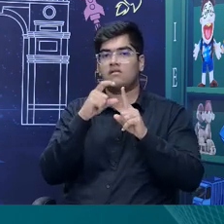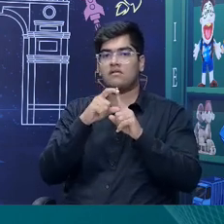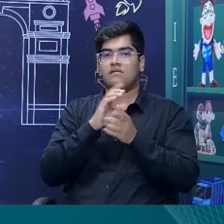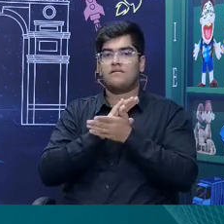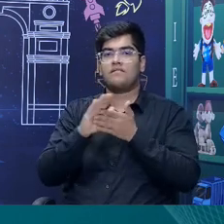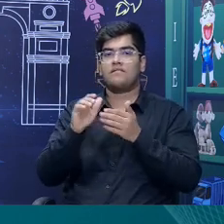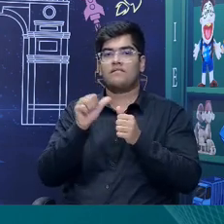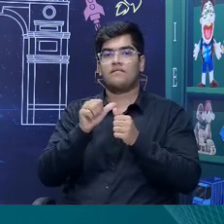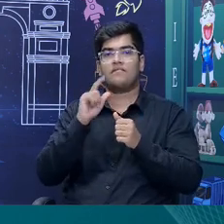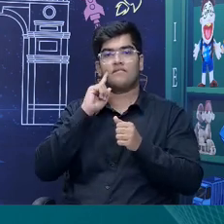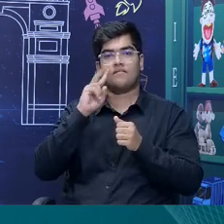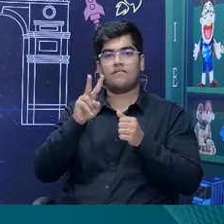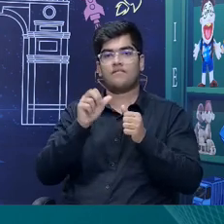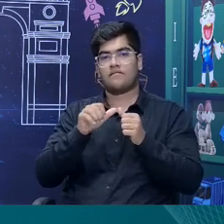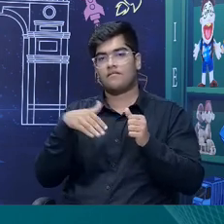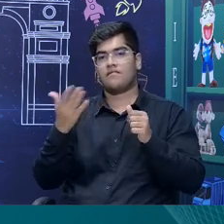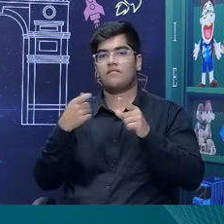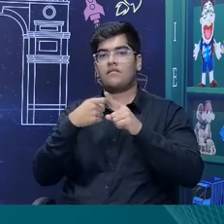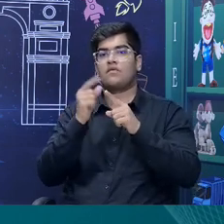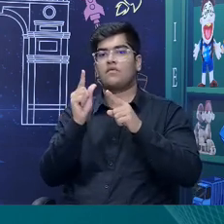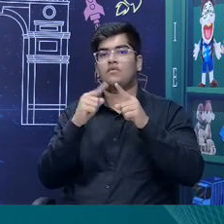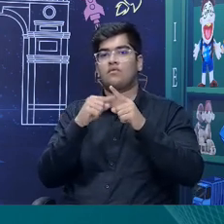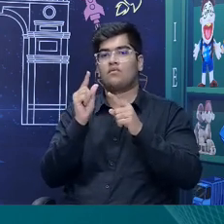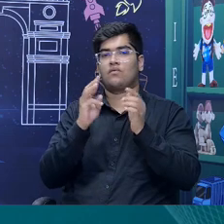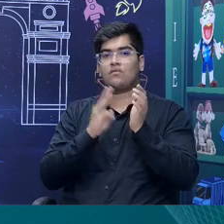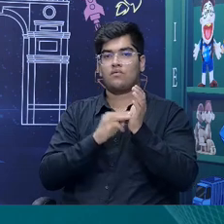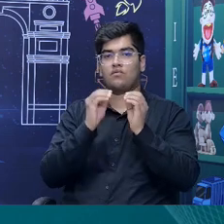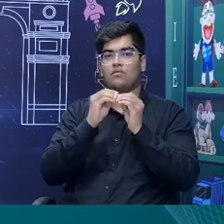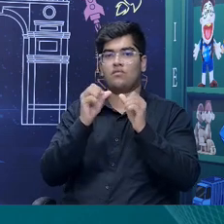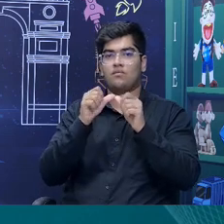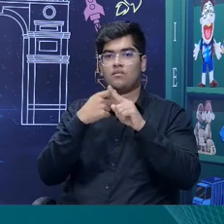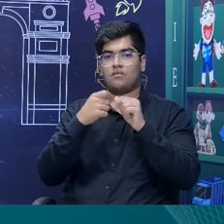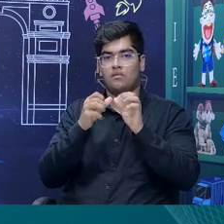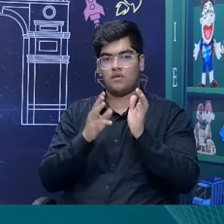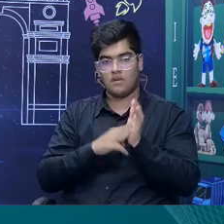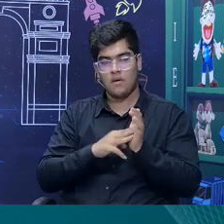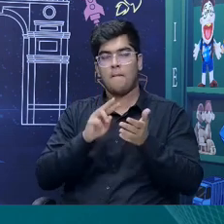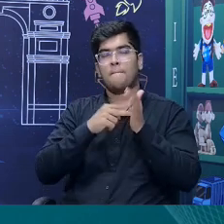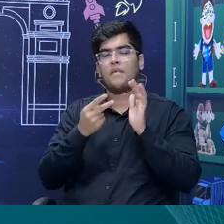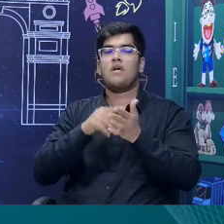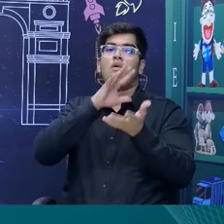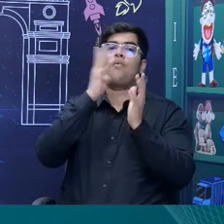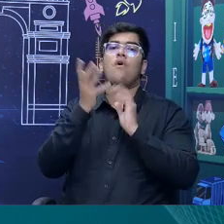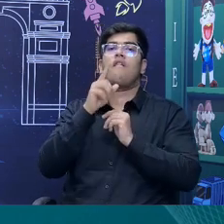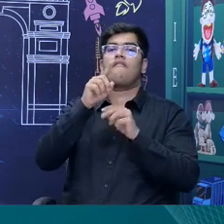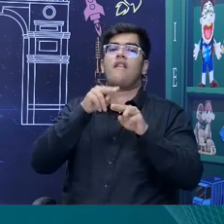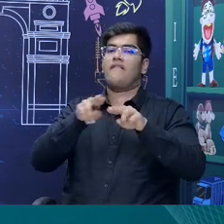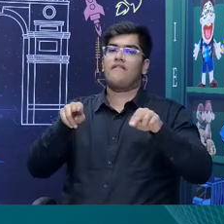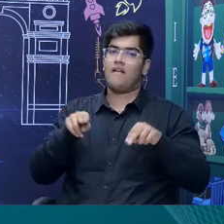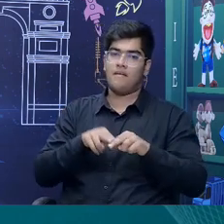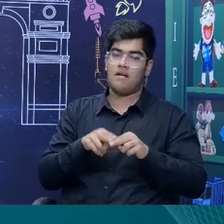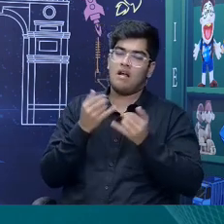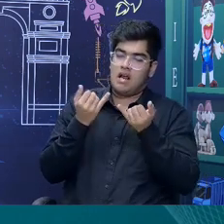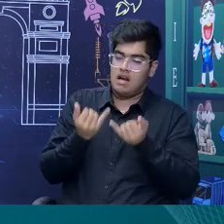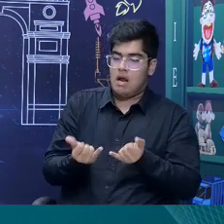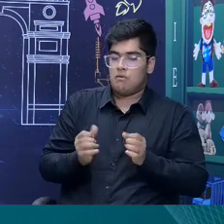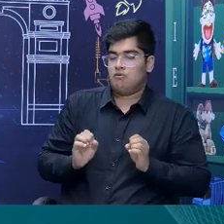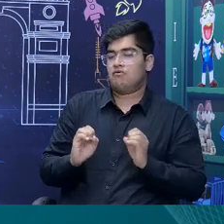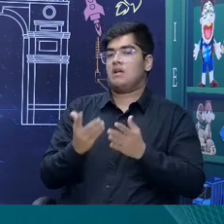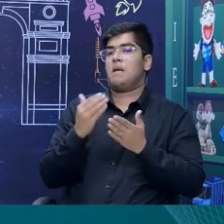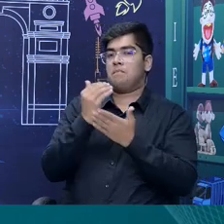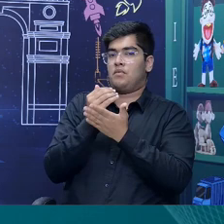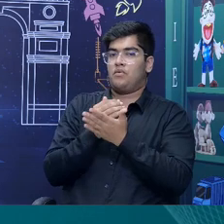कुटुंबकम और वे कैन से डी होल बाल दिस वन फैमिली विदाउट वेरी इंपॉर्टेंट पीस ऑफ इनफॉरमेशन लाइक क्विकली गेट बैक